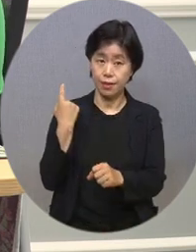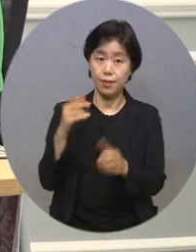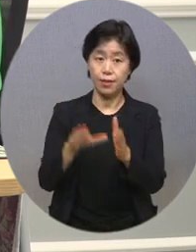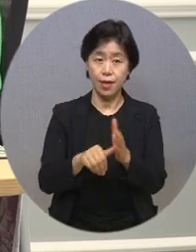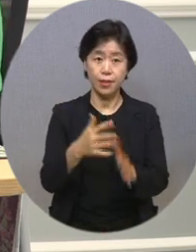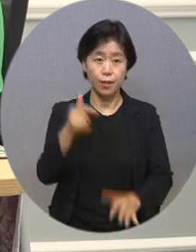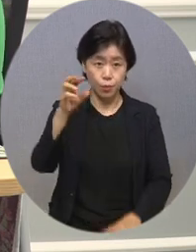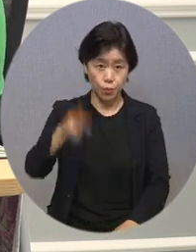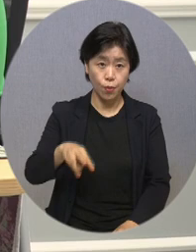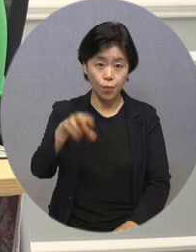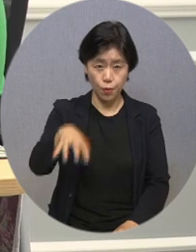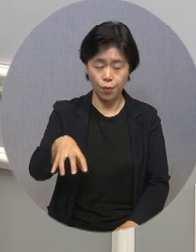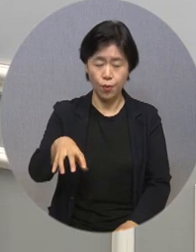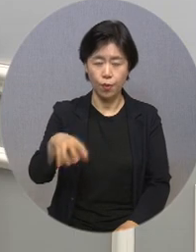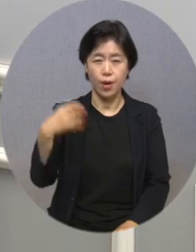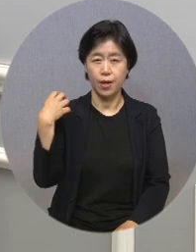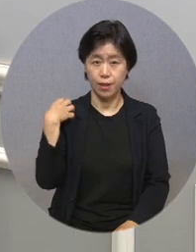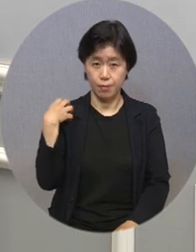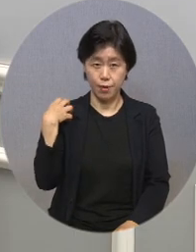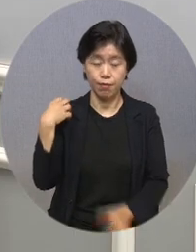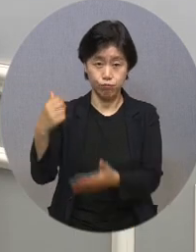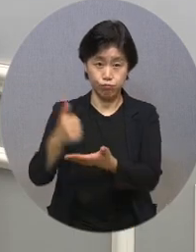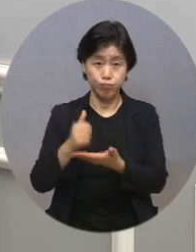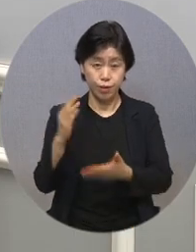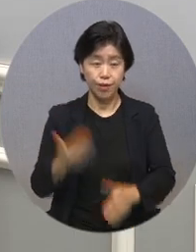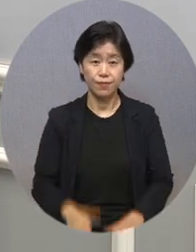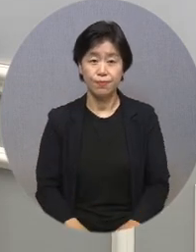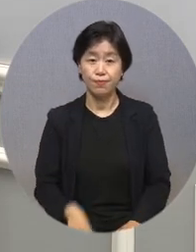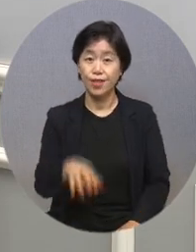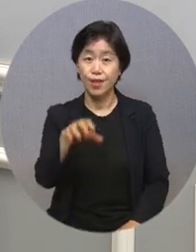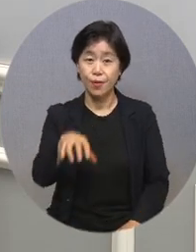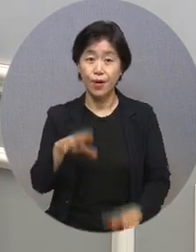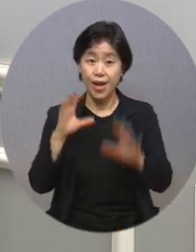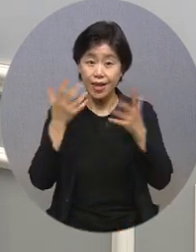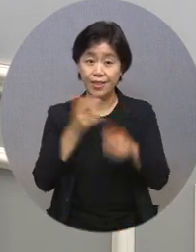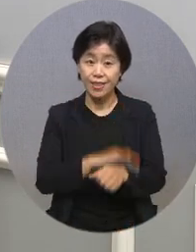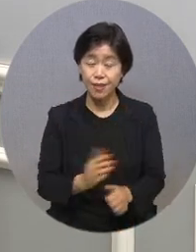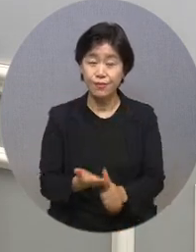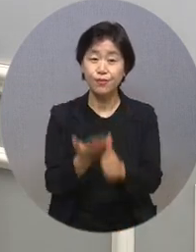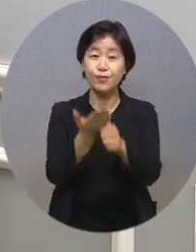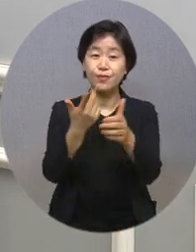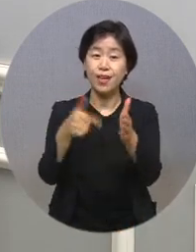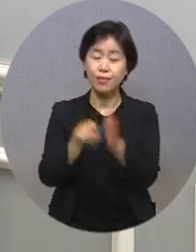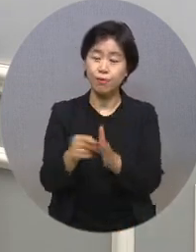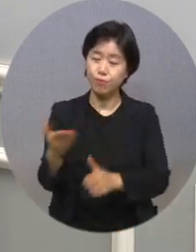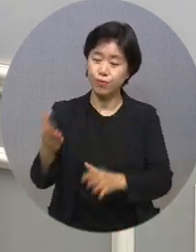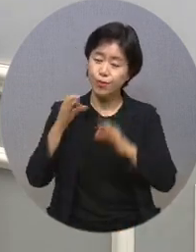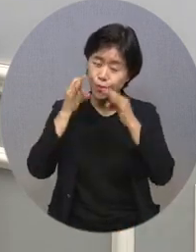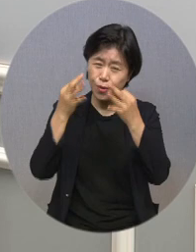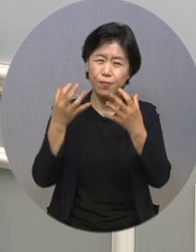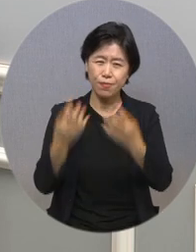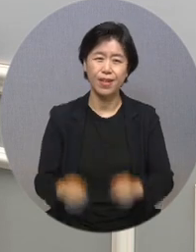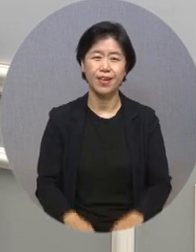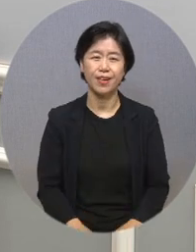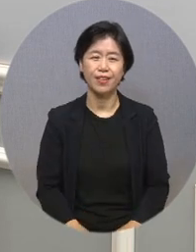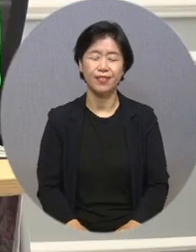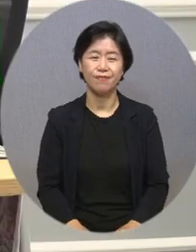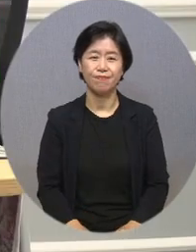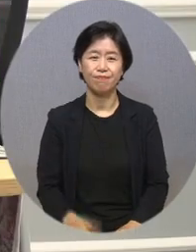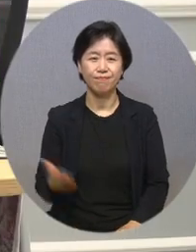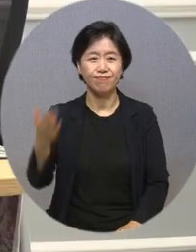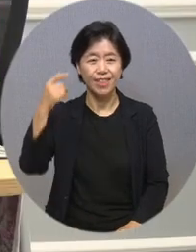지역본부장으로 이곳에 네. 오게 되셨는데요. 세종의 아이들 잘 네. 성장할 수 있도록 노력해 주셨습니다. 늦었지만 소감 좀